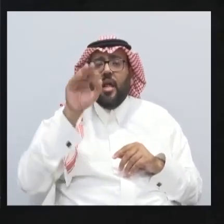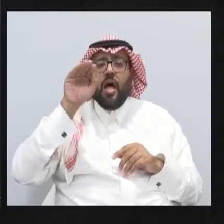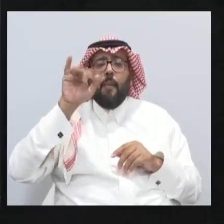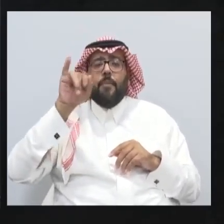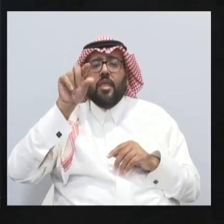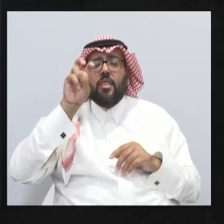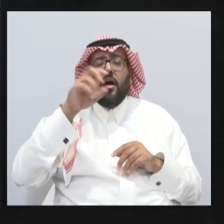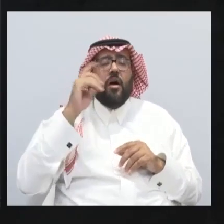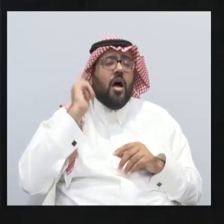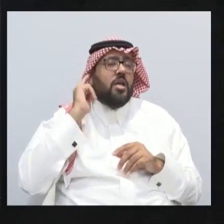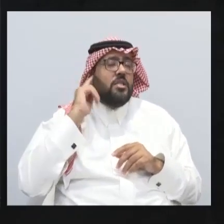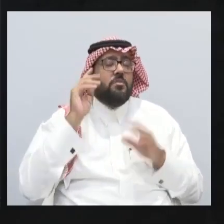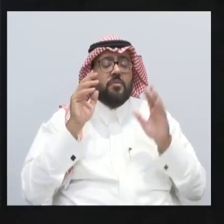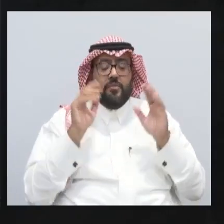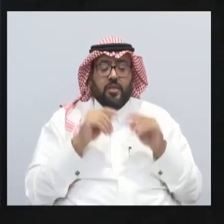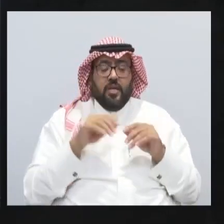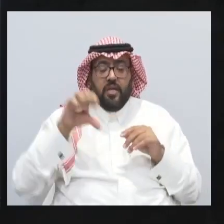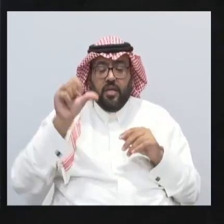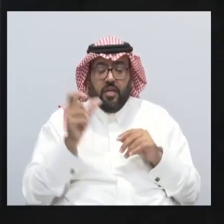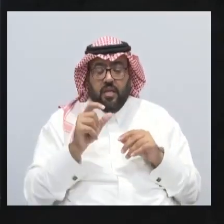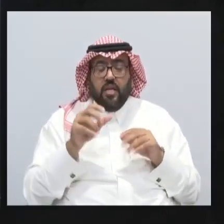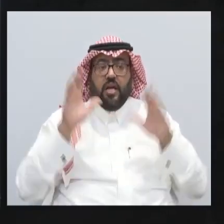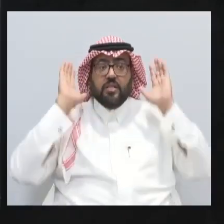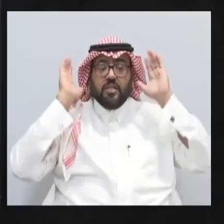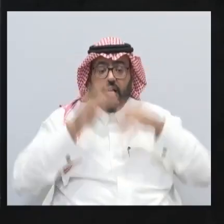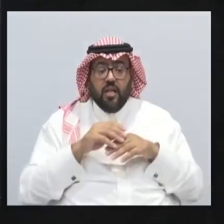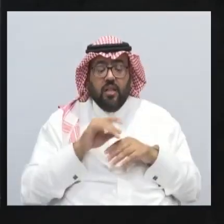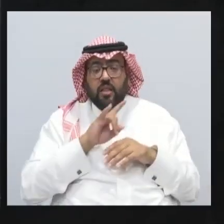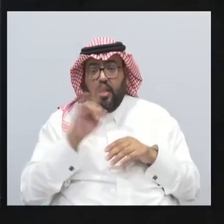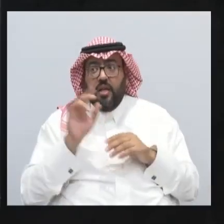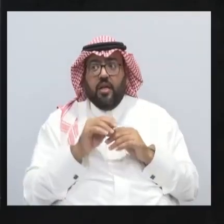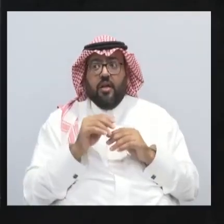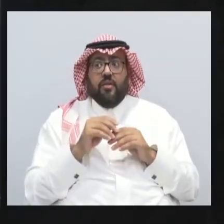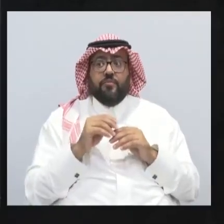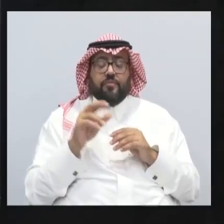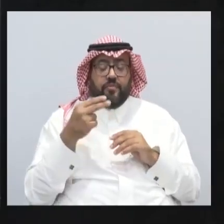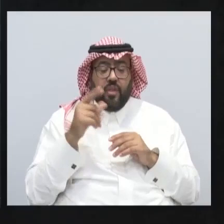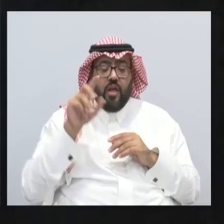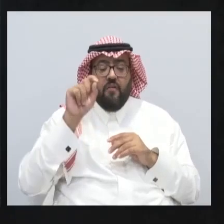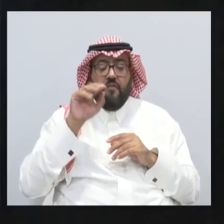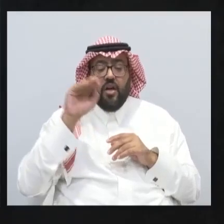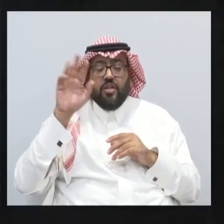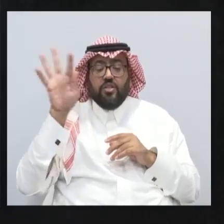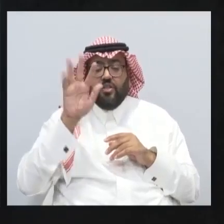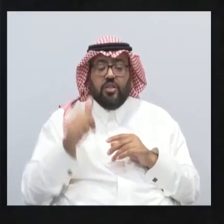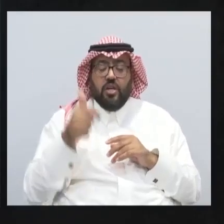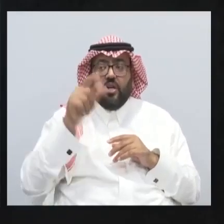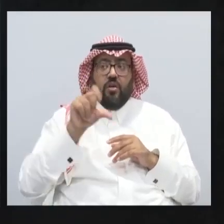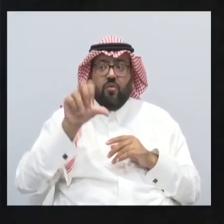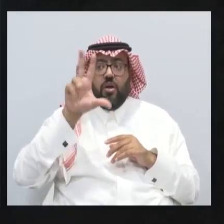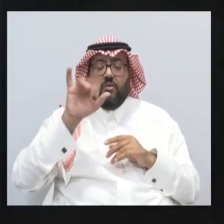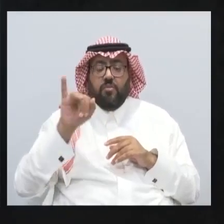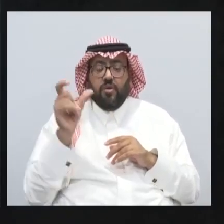اراده الله من الصلاه ان الصلاه تنهى عن الفحشاء والمنكر فتتحقق العبوديه التامه بالصلاه